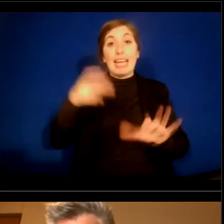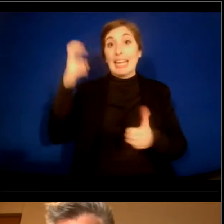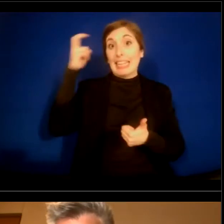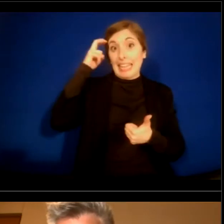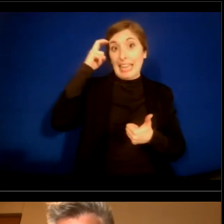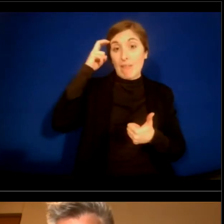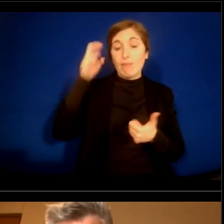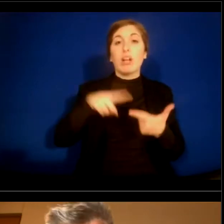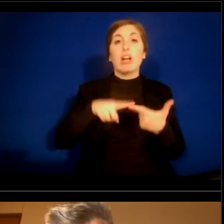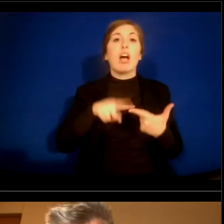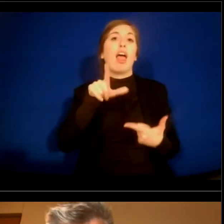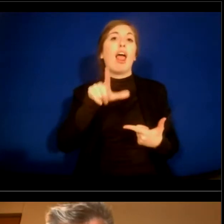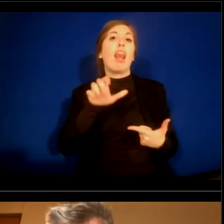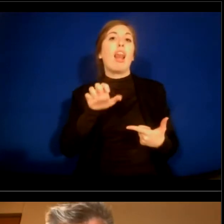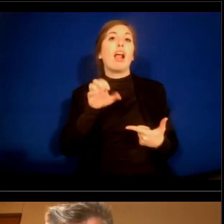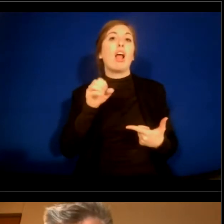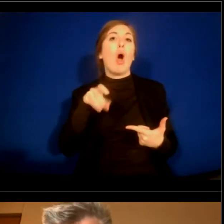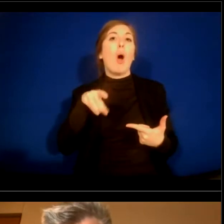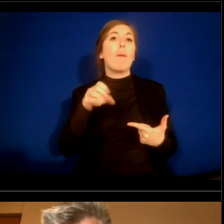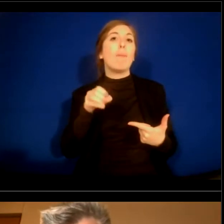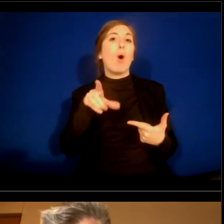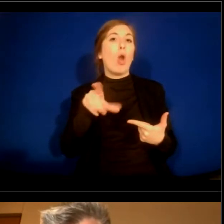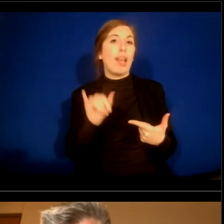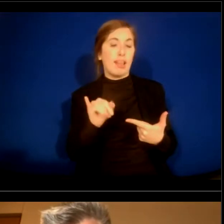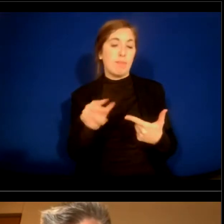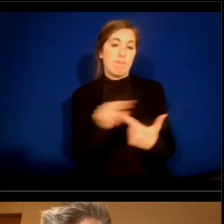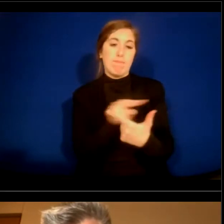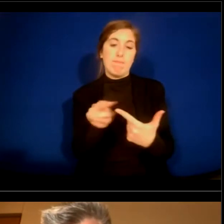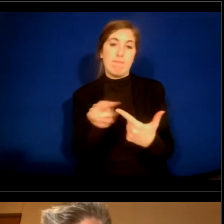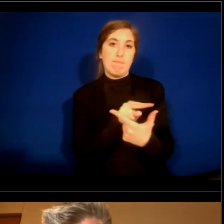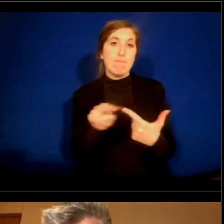che sono un po', come dire, oggi